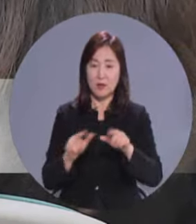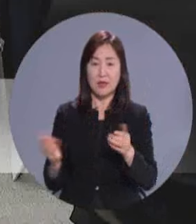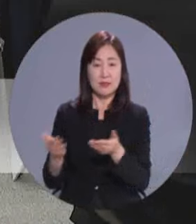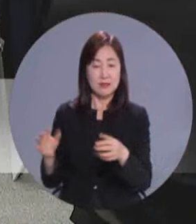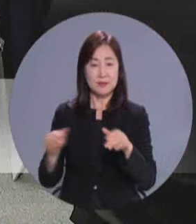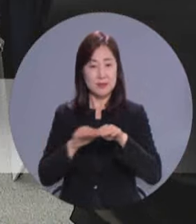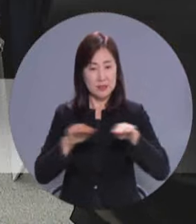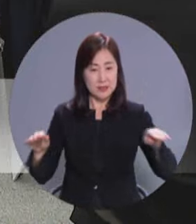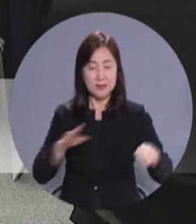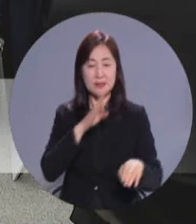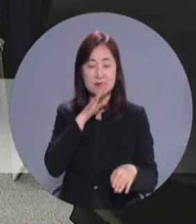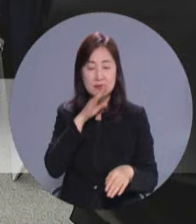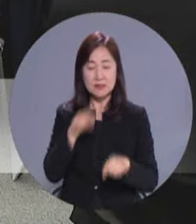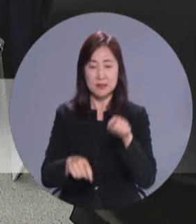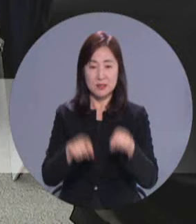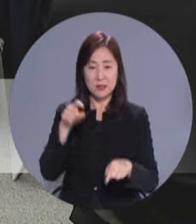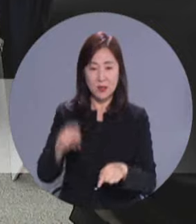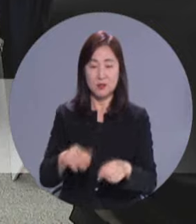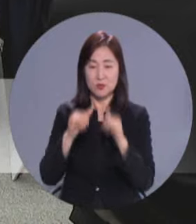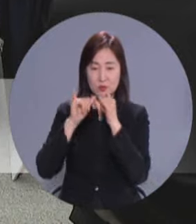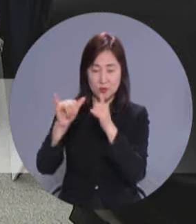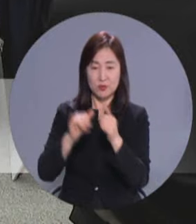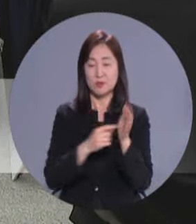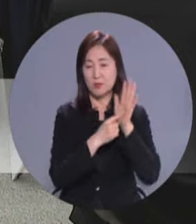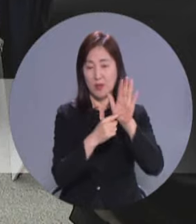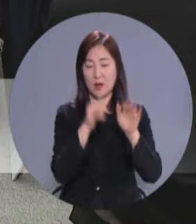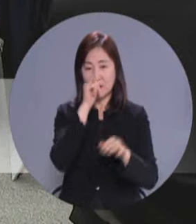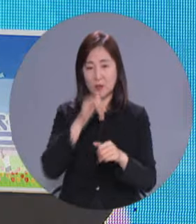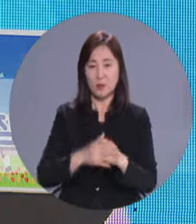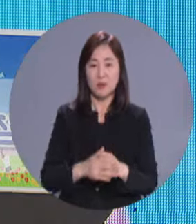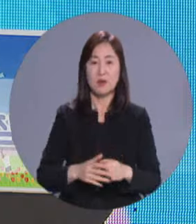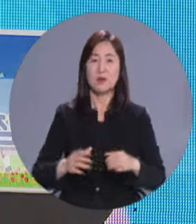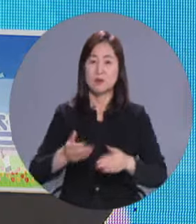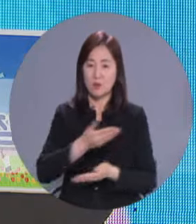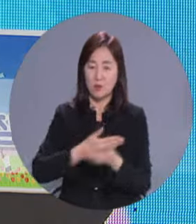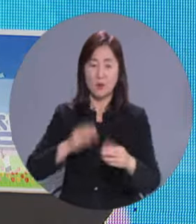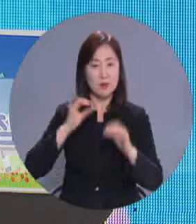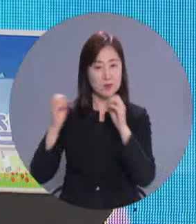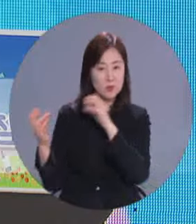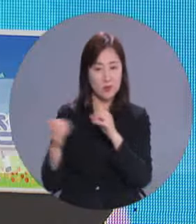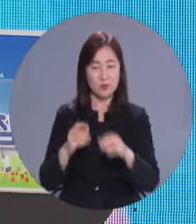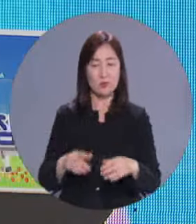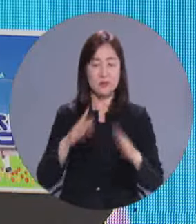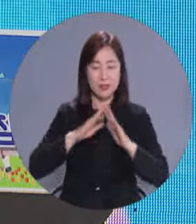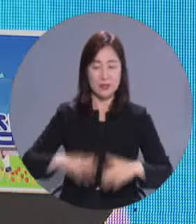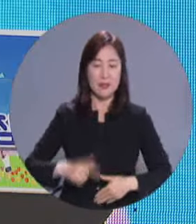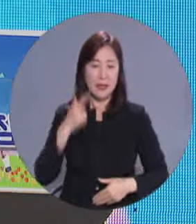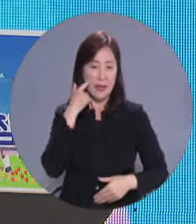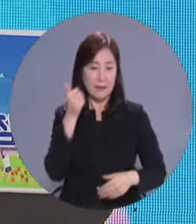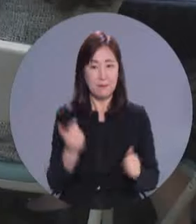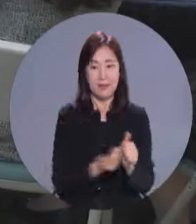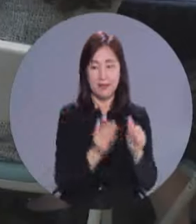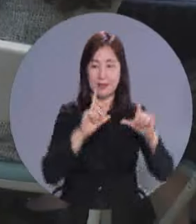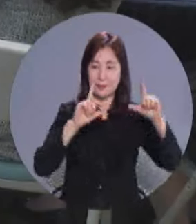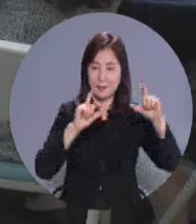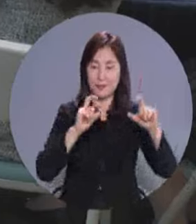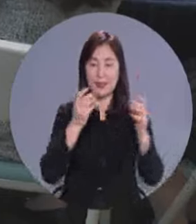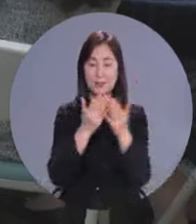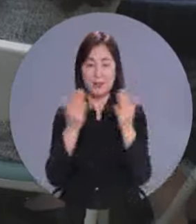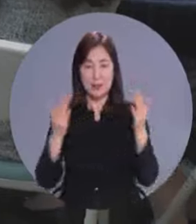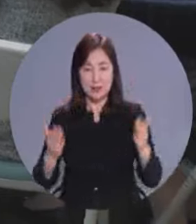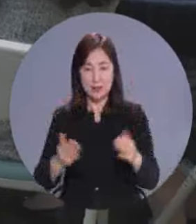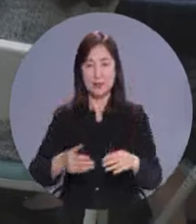소개와 2030 직원이 함께하는 세대 공감 토크 전남 유아 아빠 사진전 출생 수당 318